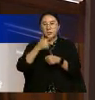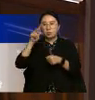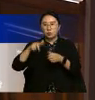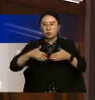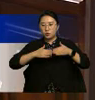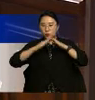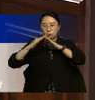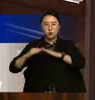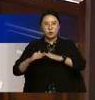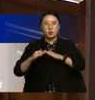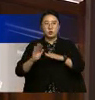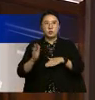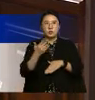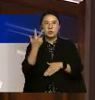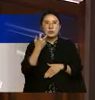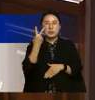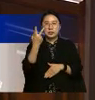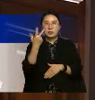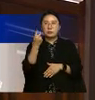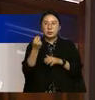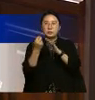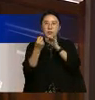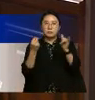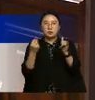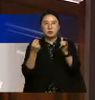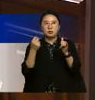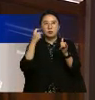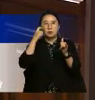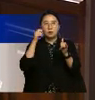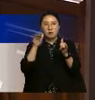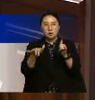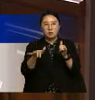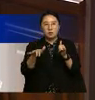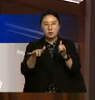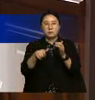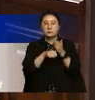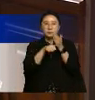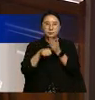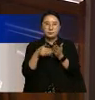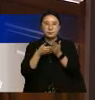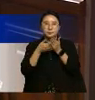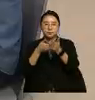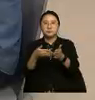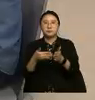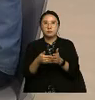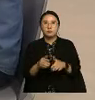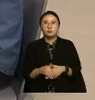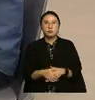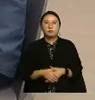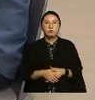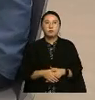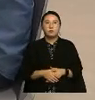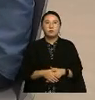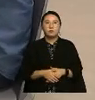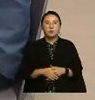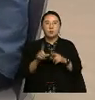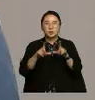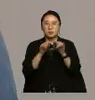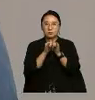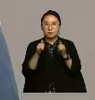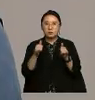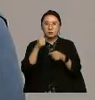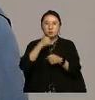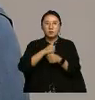남양주시에 유치되기를 저희 72만 시민의 염원을 담아서 건의서를 제출하게 되었습니다. 이보다 앞서